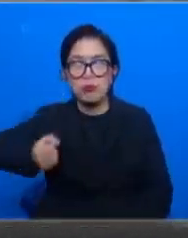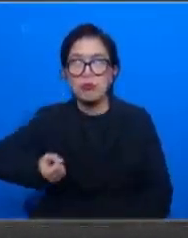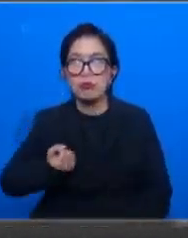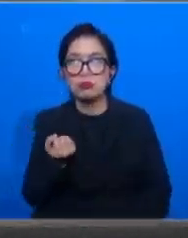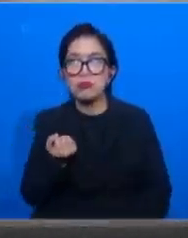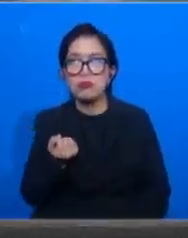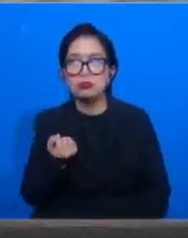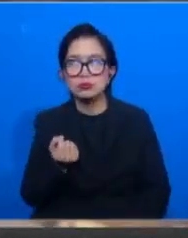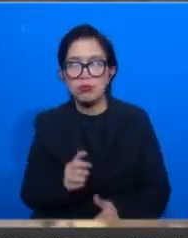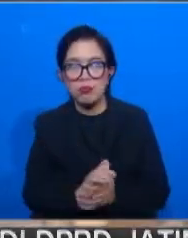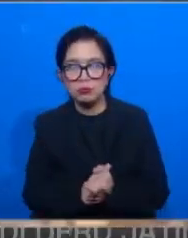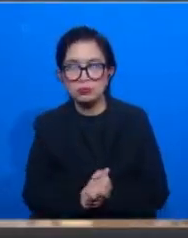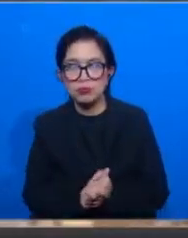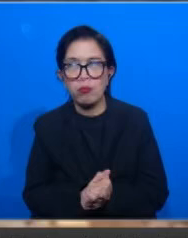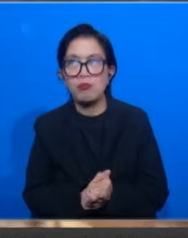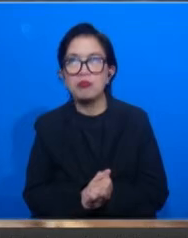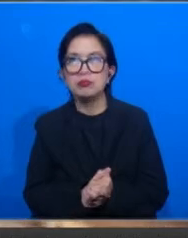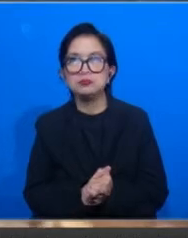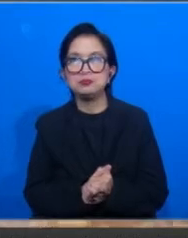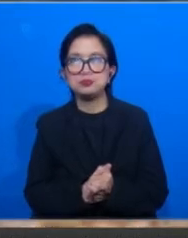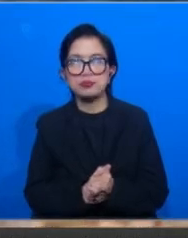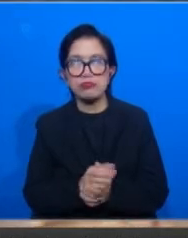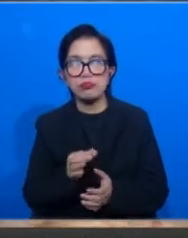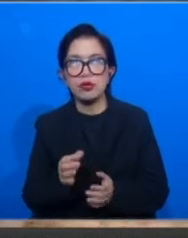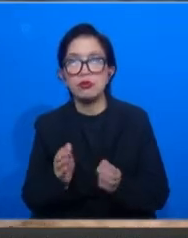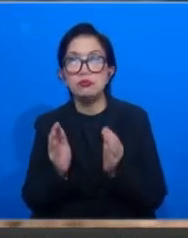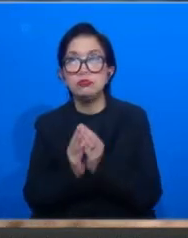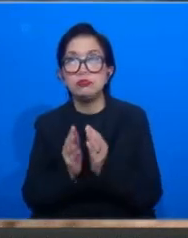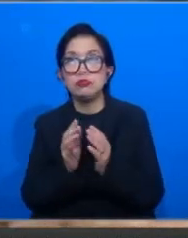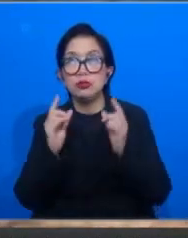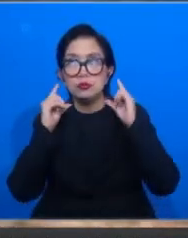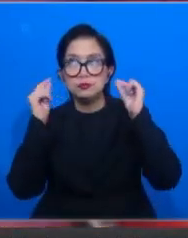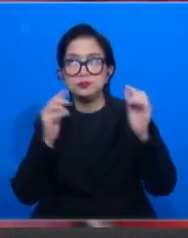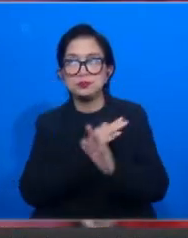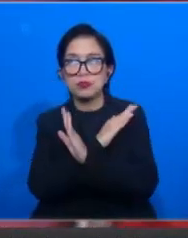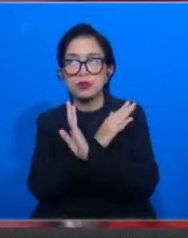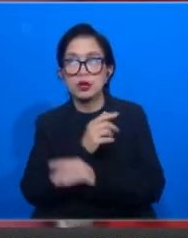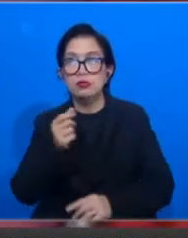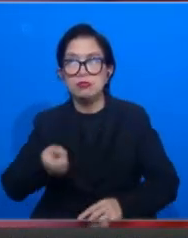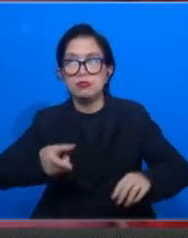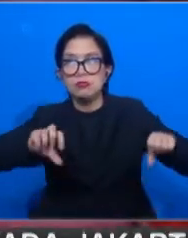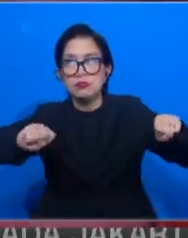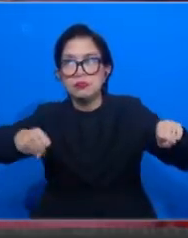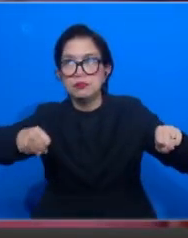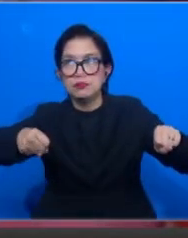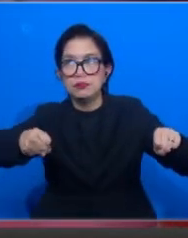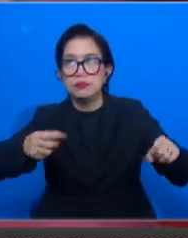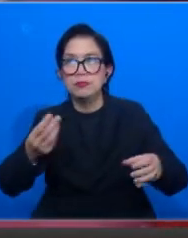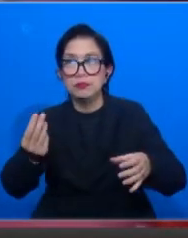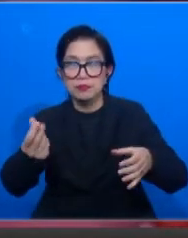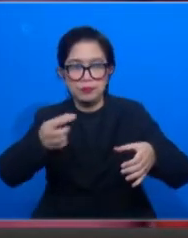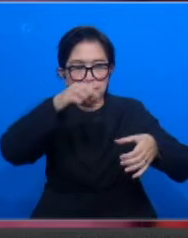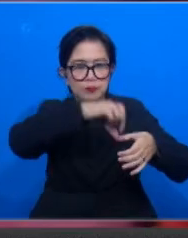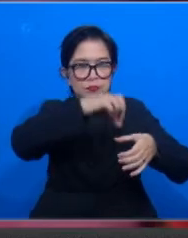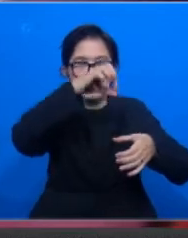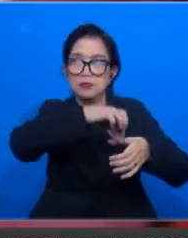Kelurahan jrebeng Kidul Kecamatan wonoasih Kota Probolinggo membelikan motor untuk sang anak dari menyisihkan uang hasil berjualan di depan